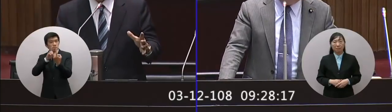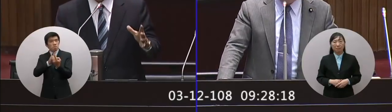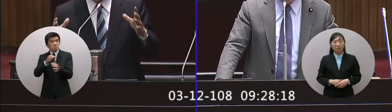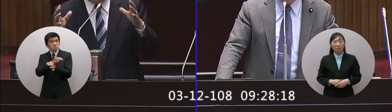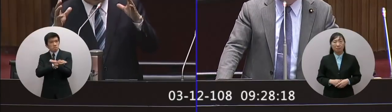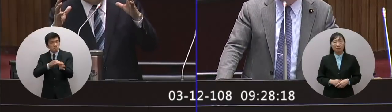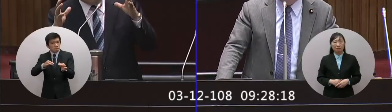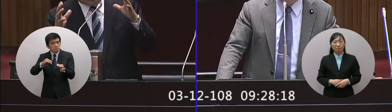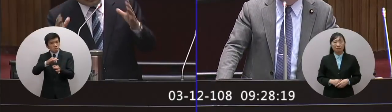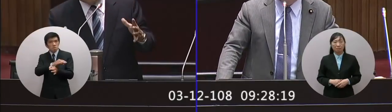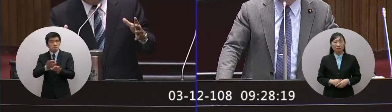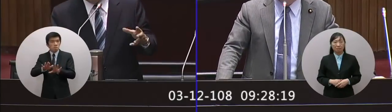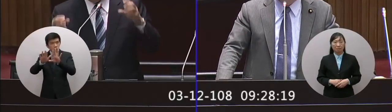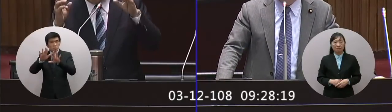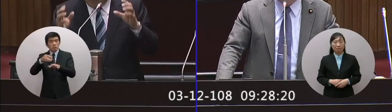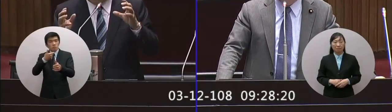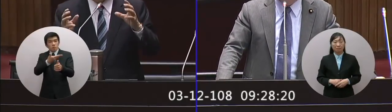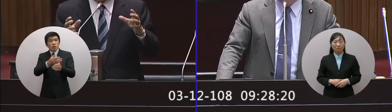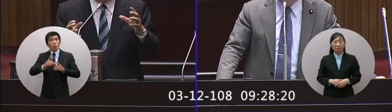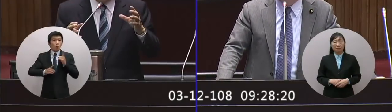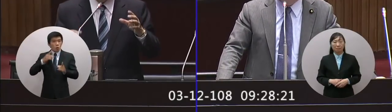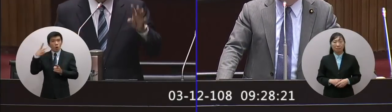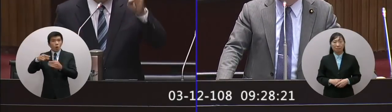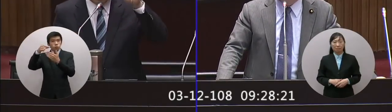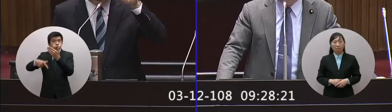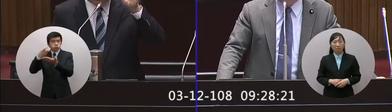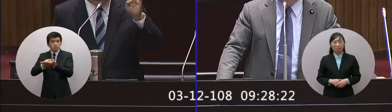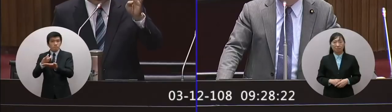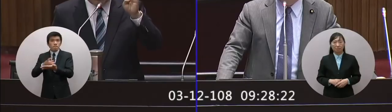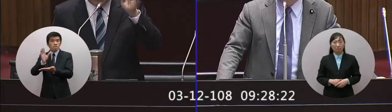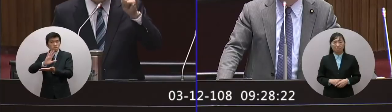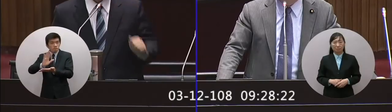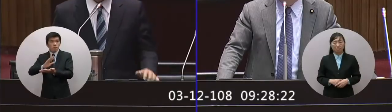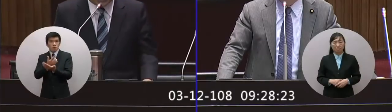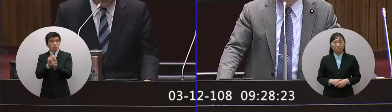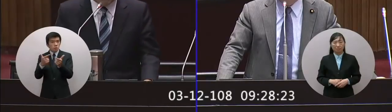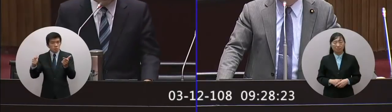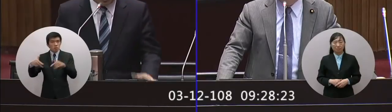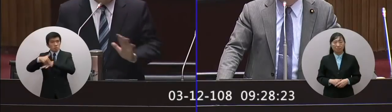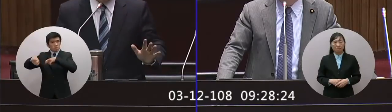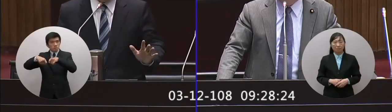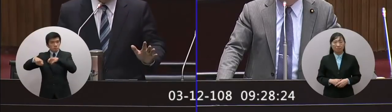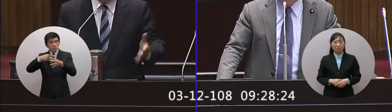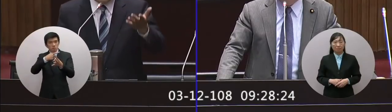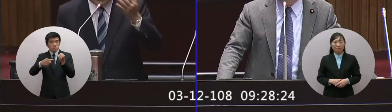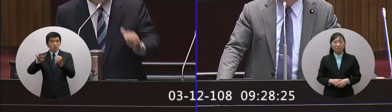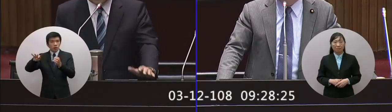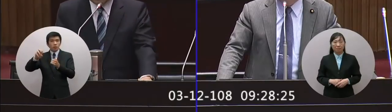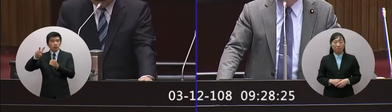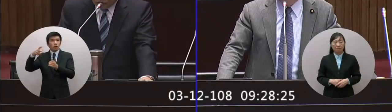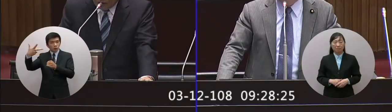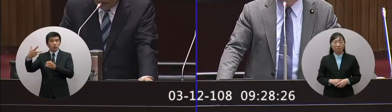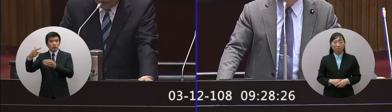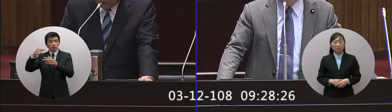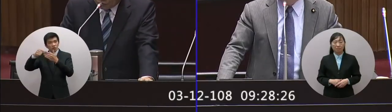更能够自由法规松绑，就有427项松绑法规。也谢